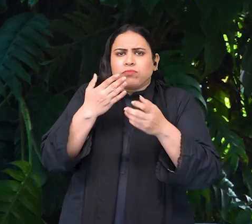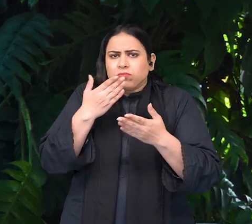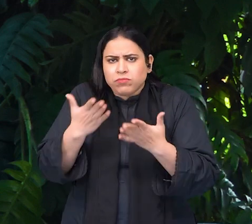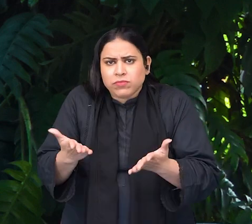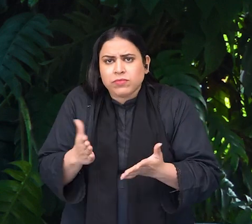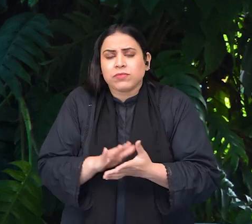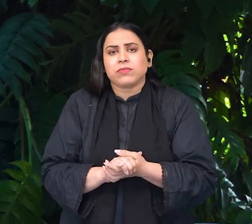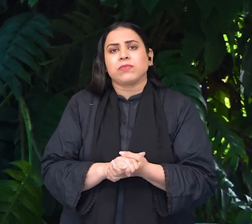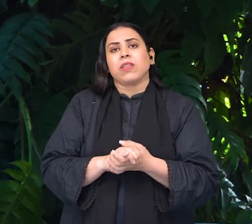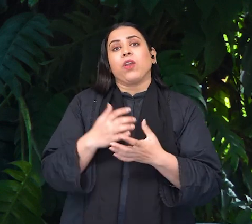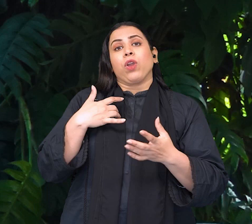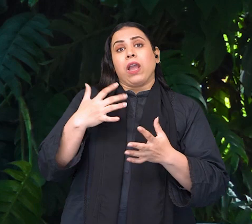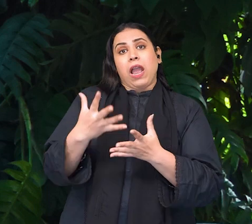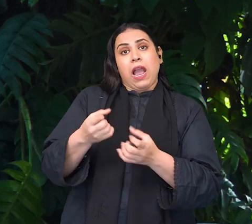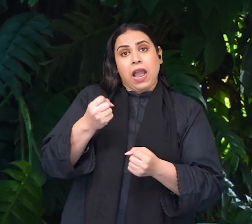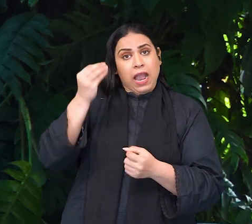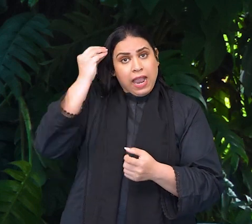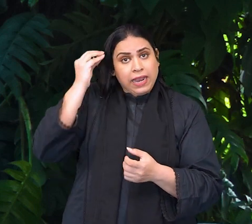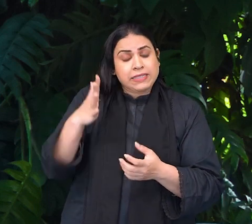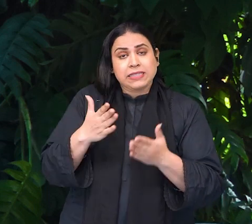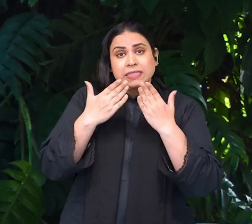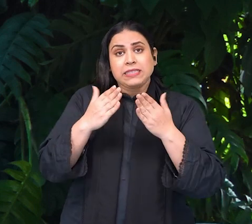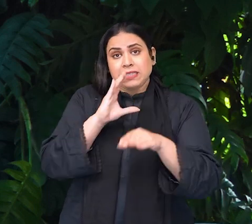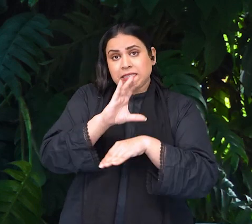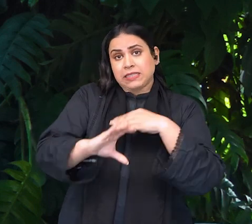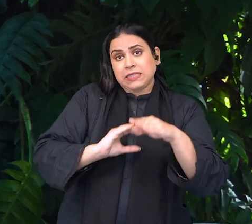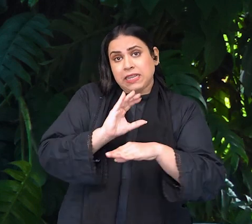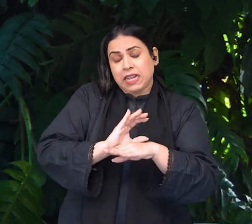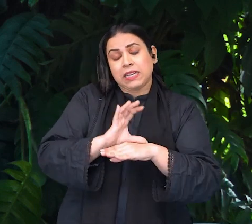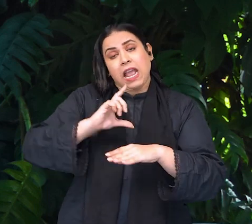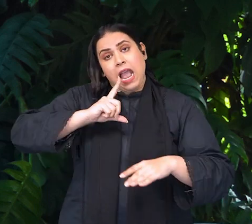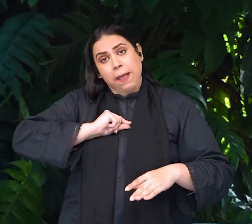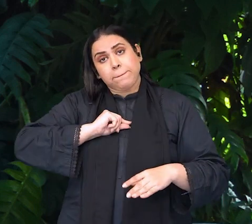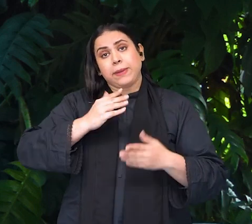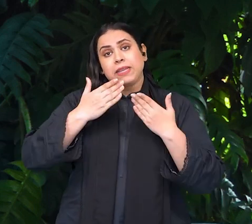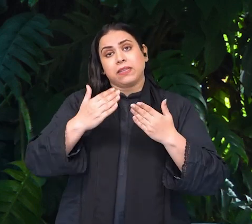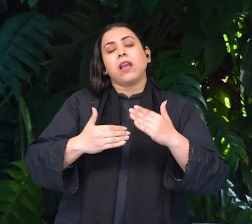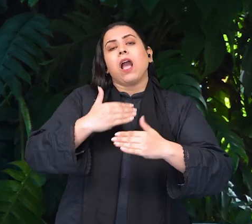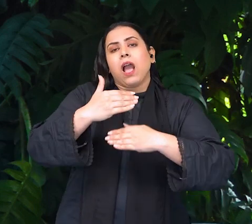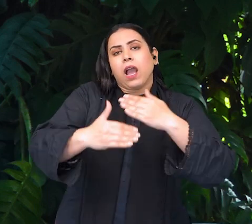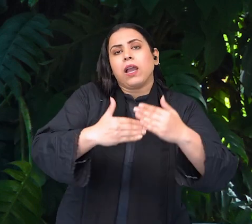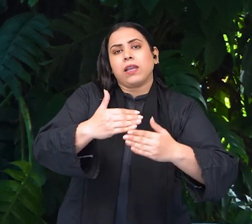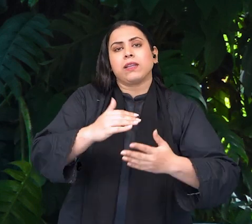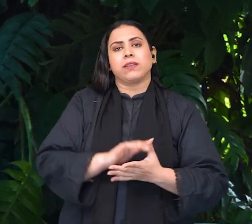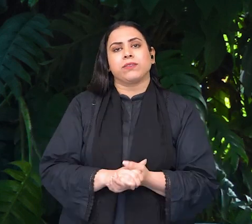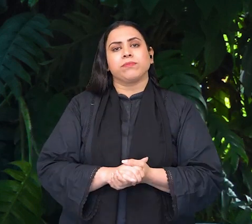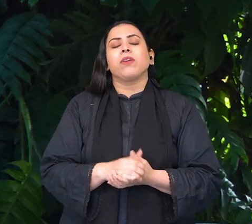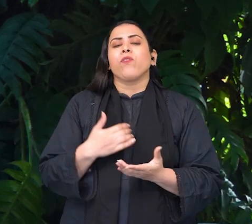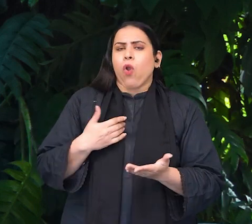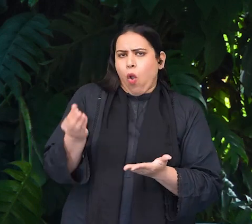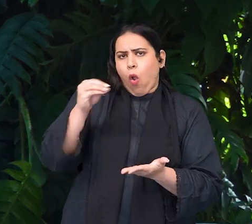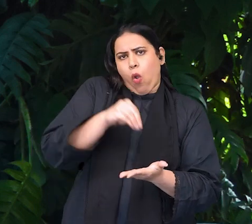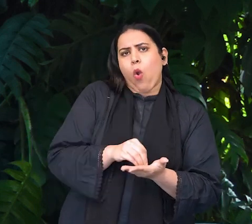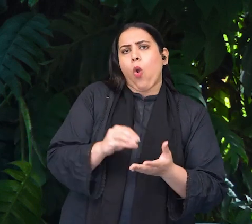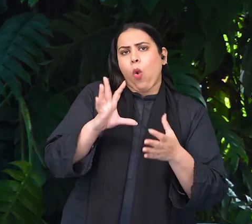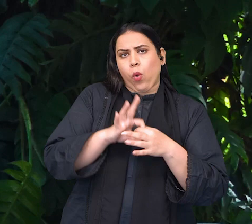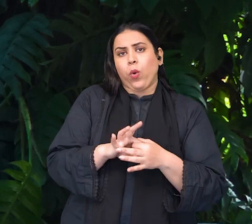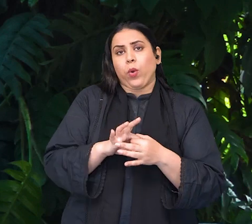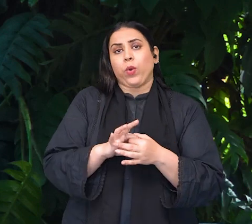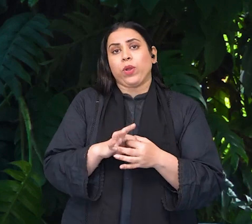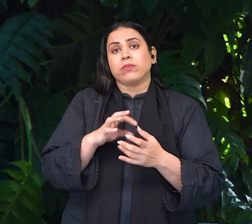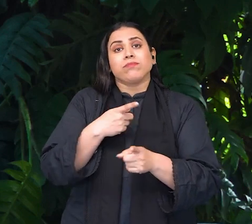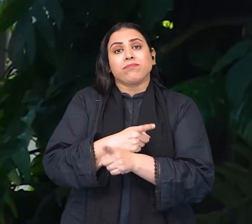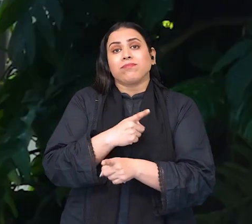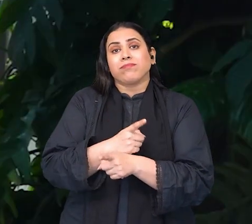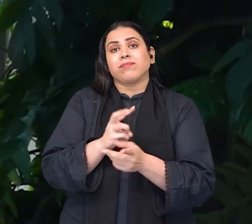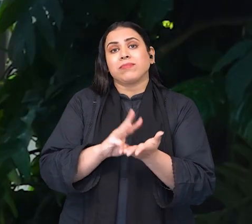गवर्नमेंट इंस्टीट्यूट्स टू एक्सपोज देम टू द हायर एजुकेशन कल्चर एंड एनकरेज देम कि वो अपनी हायर एजुकेशन कंटिन्यू रखें। एंड वी ऑल्सो कनेक्टेड